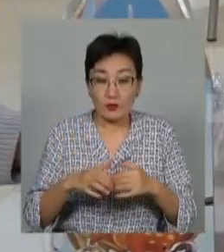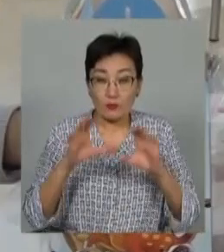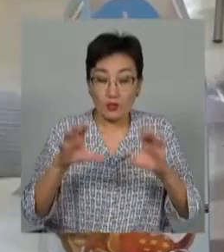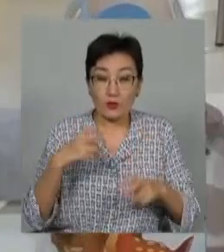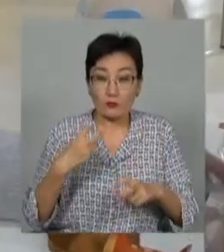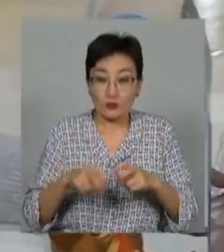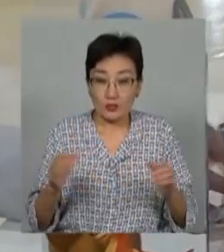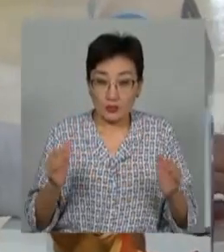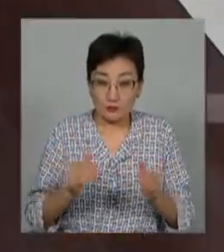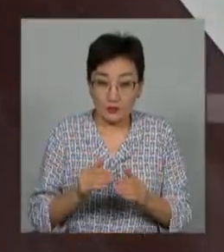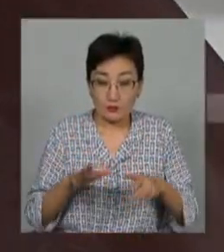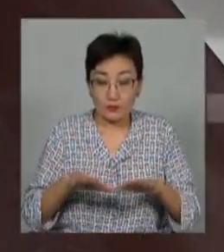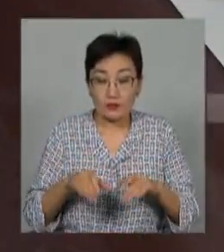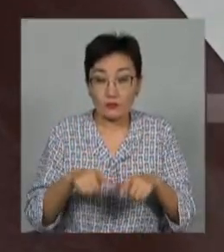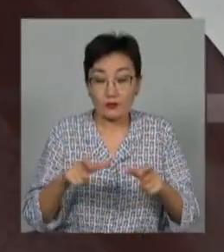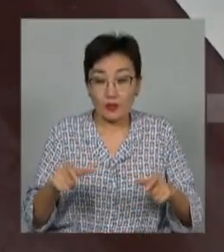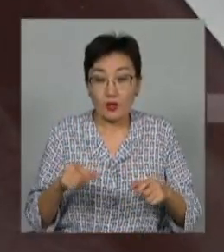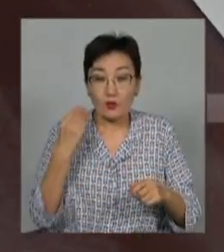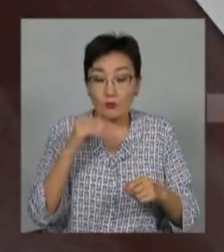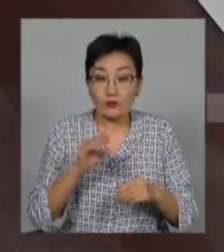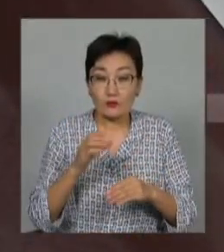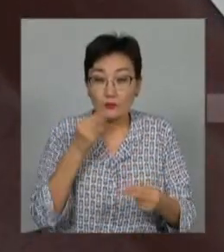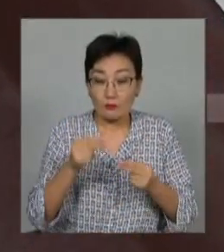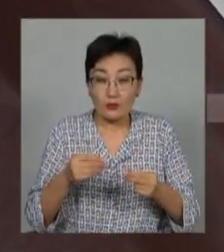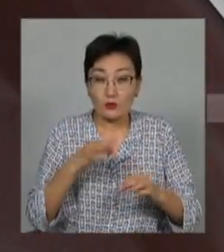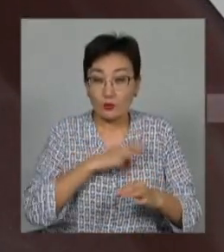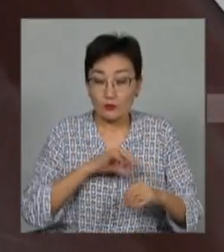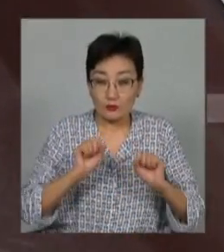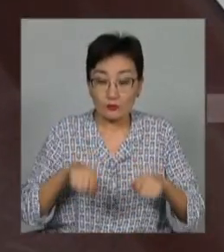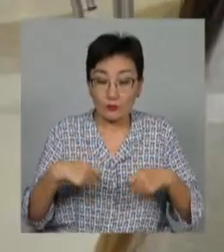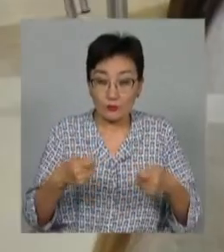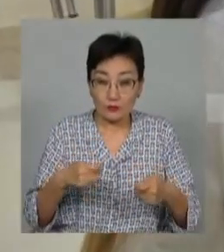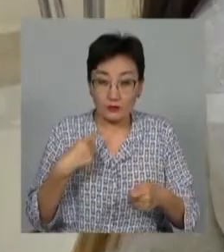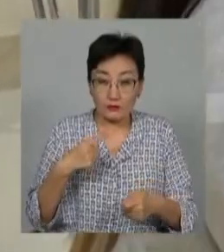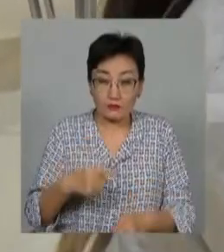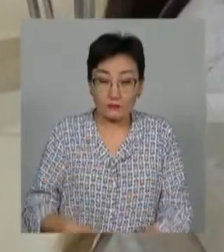бұзғандар азайыпты. Ал жергілікті тұрғындарға сапалы тағамды тұтынуға мүмкіндік береді дейді.